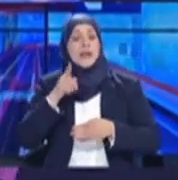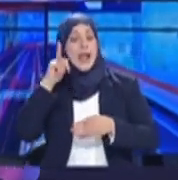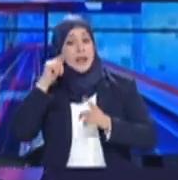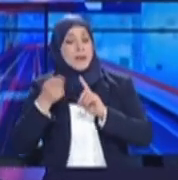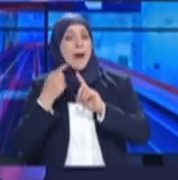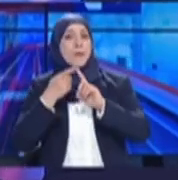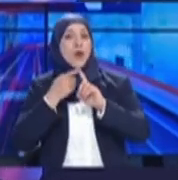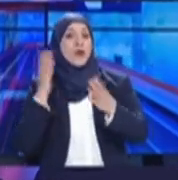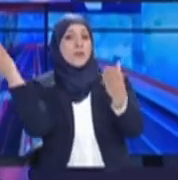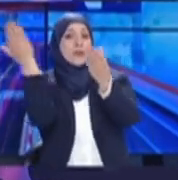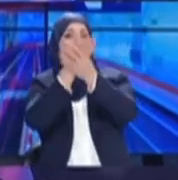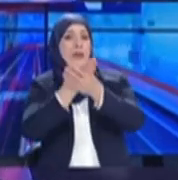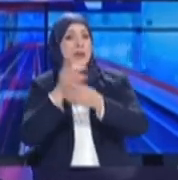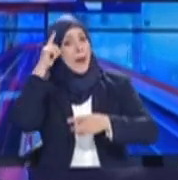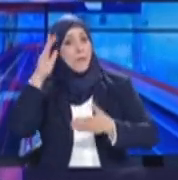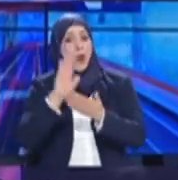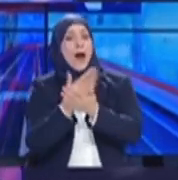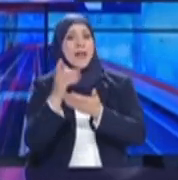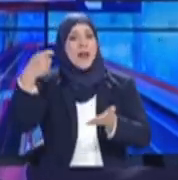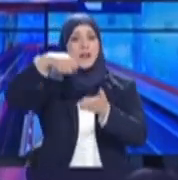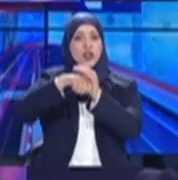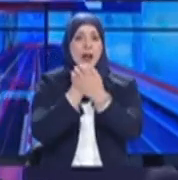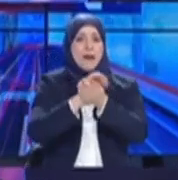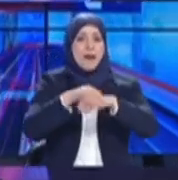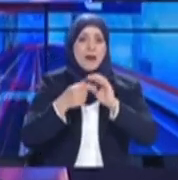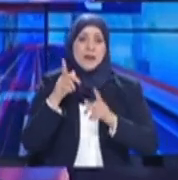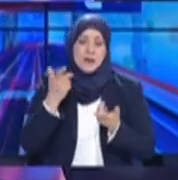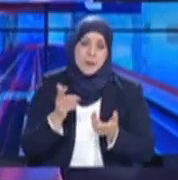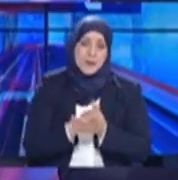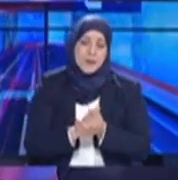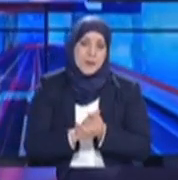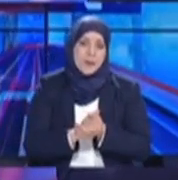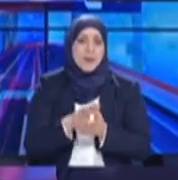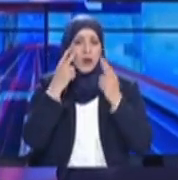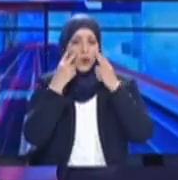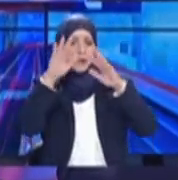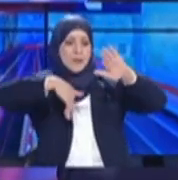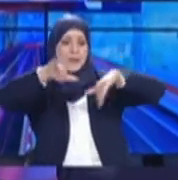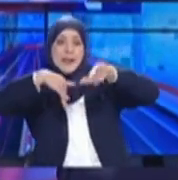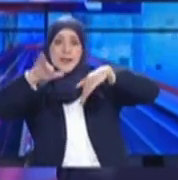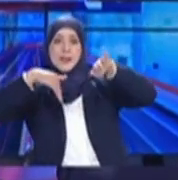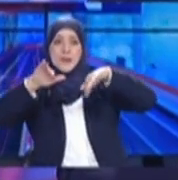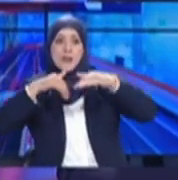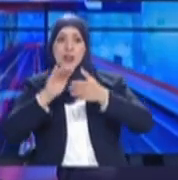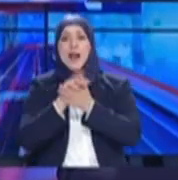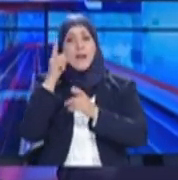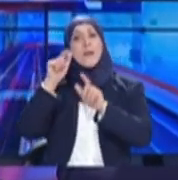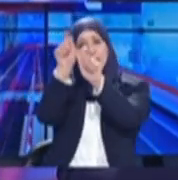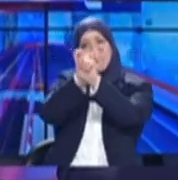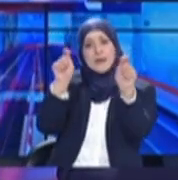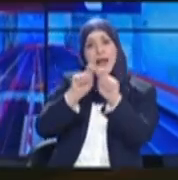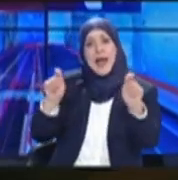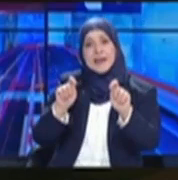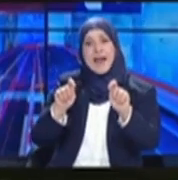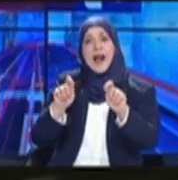اه اه هذه الماده الهامه اللي هي نشوفه في الشارع ثم احترام لحظه